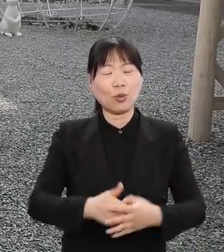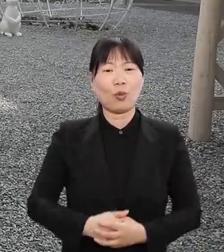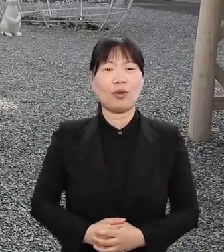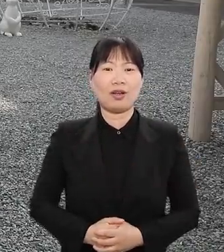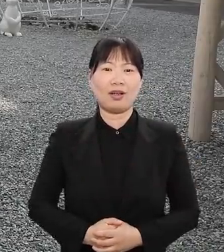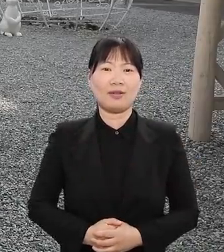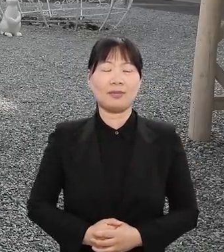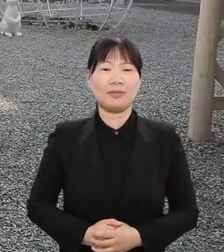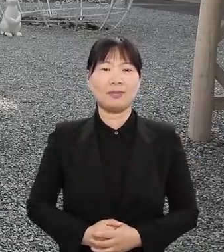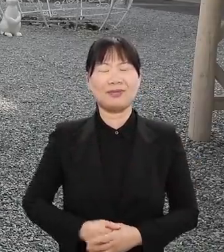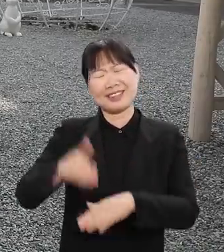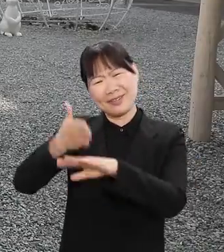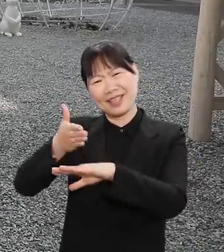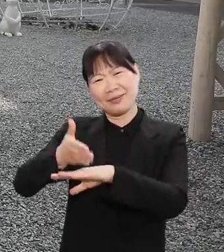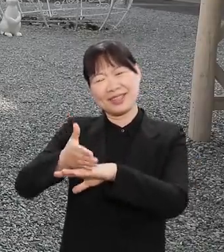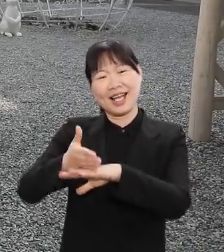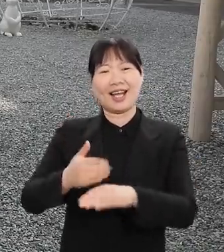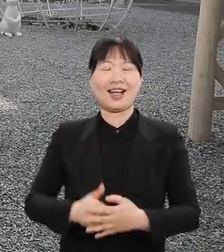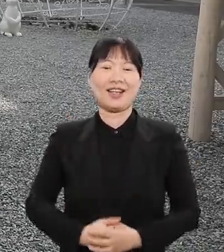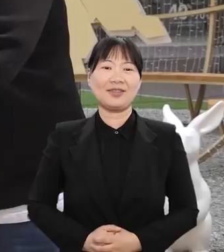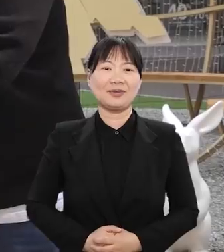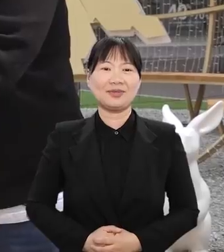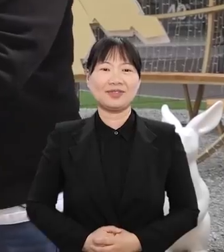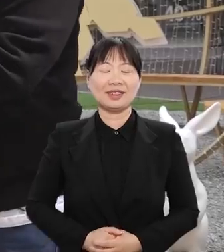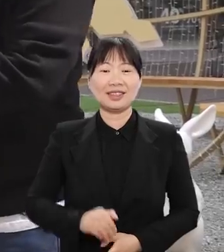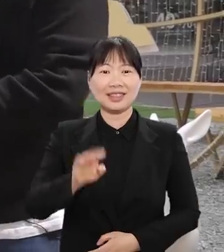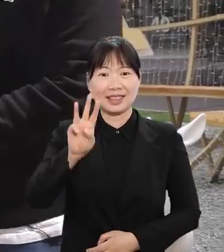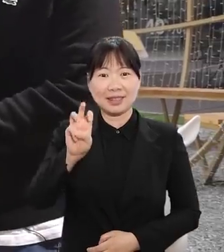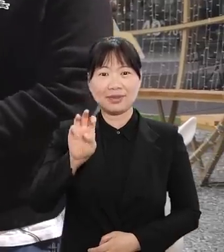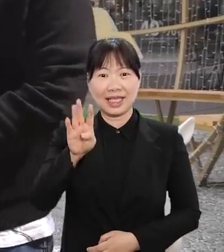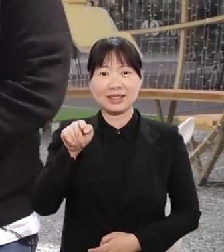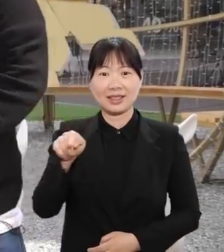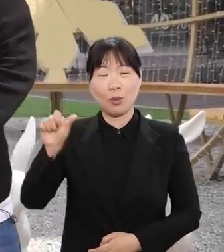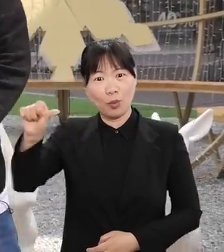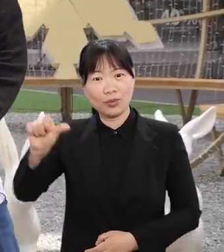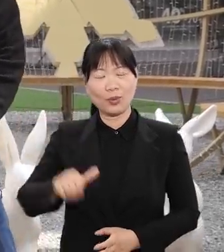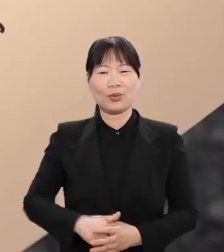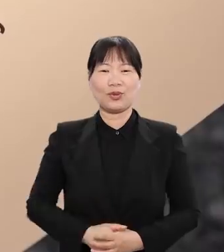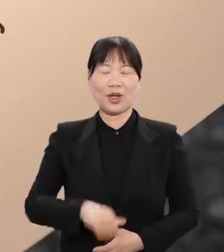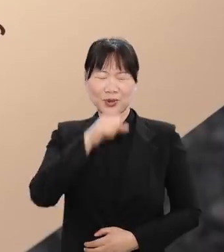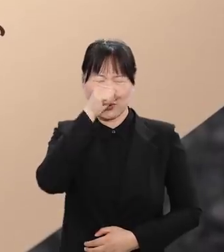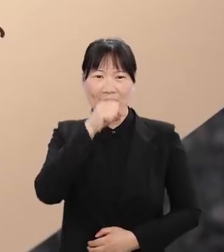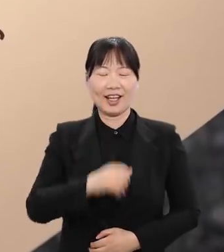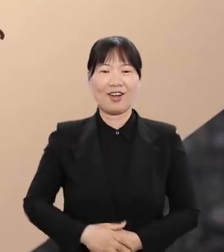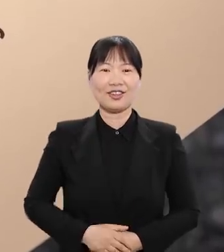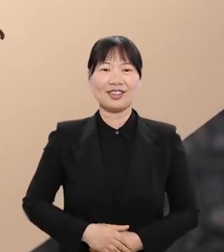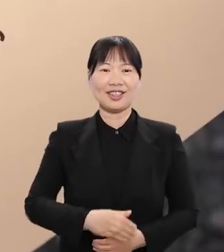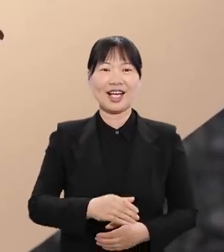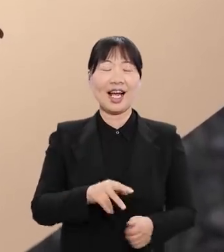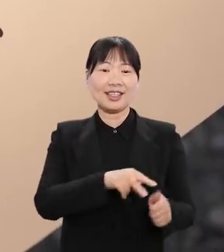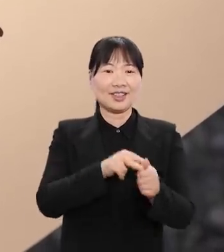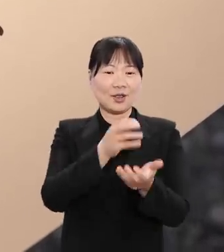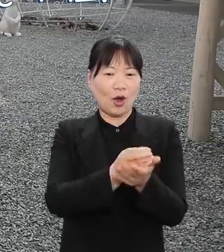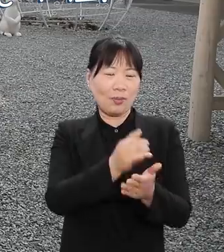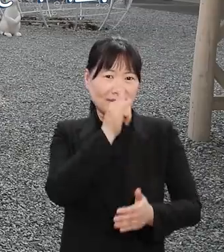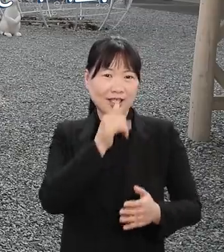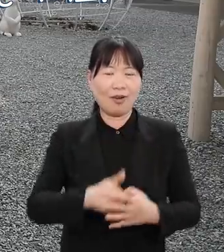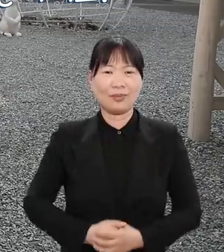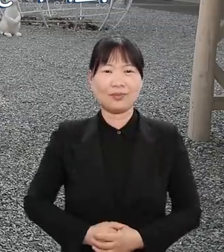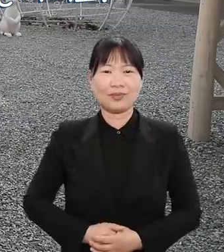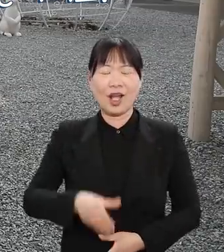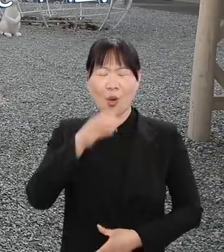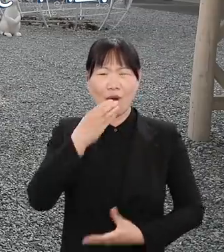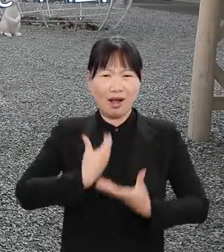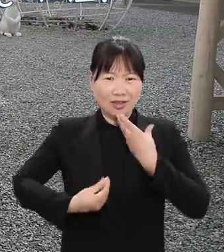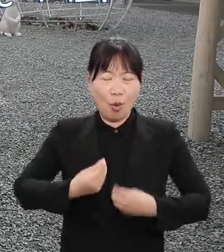아 맞다. 감사합니다. 34.5도. 오케이, 좋아요. 힌트는 컵에 있음. 힌트 컵에 있음. 이거 또